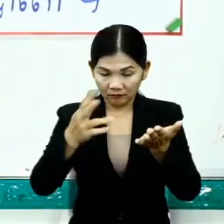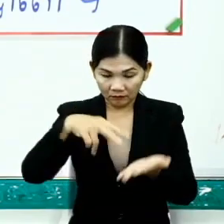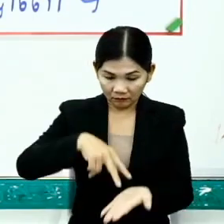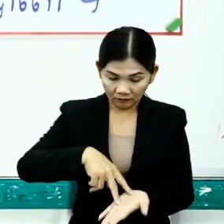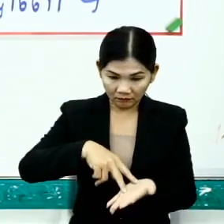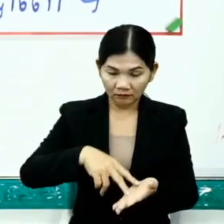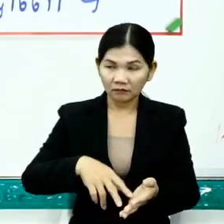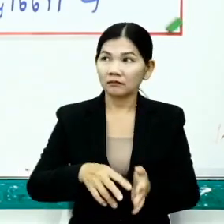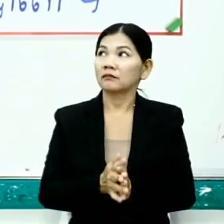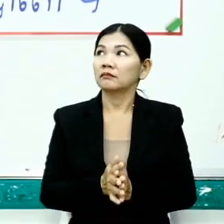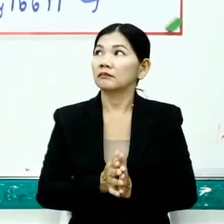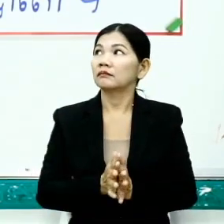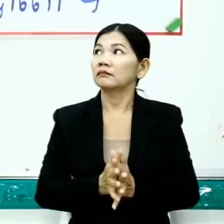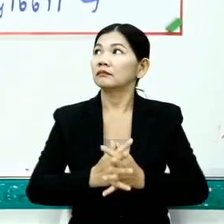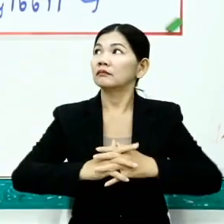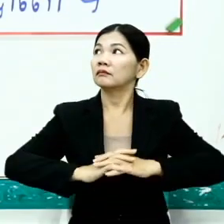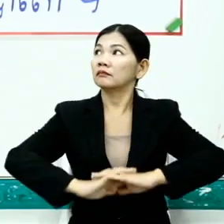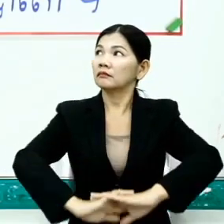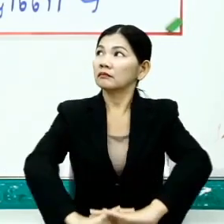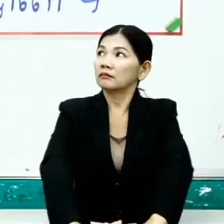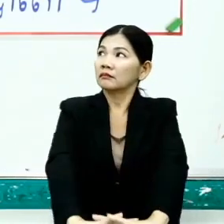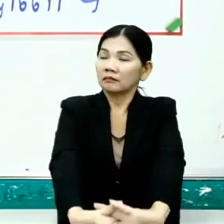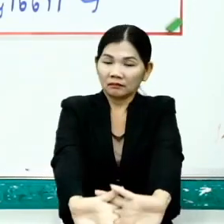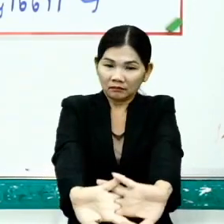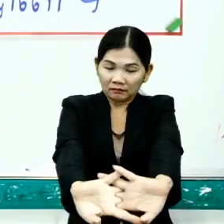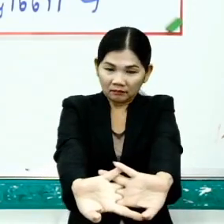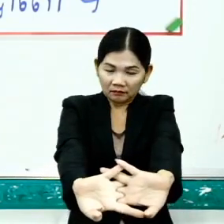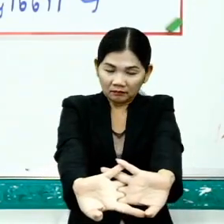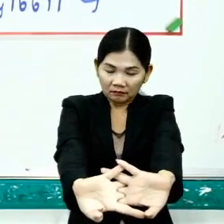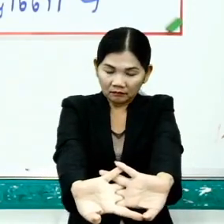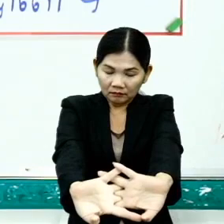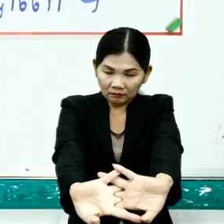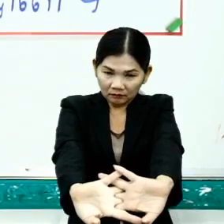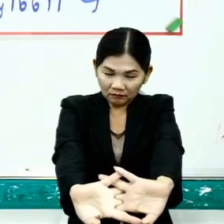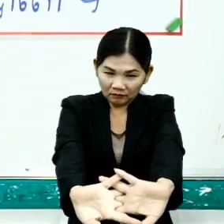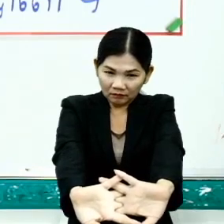នដាក់ដៃដូចអ្នកគ្រូពុតដៃទៅមក